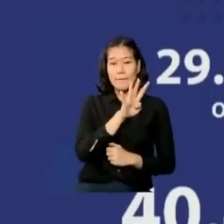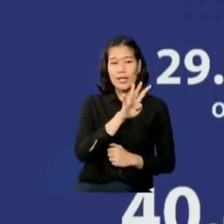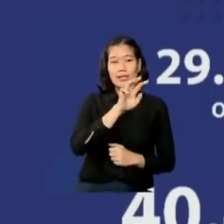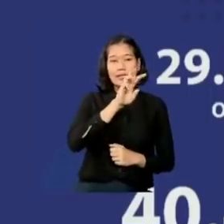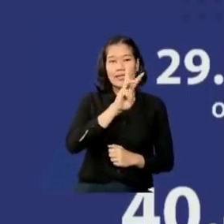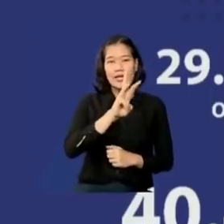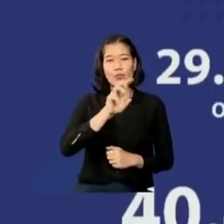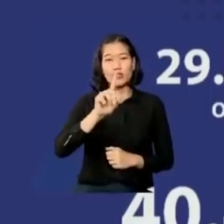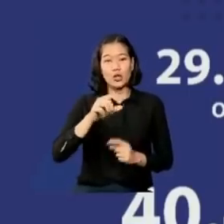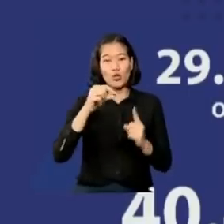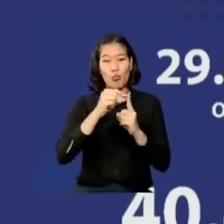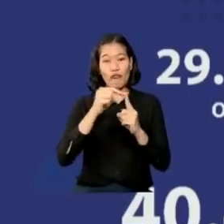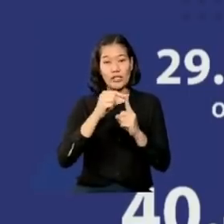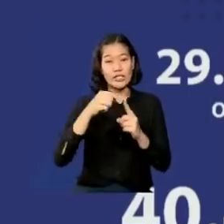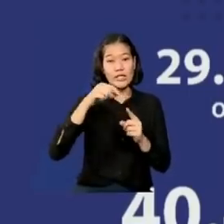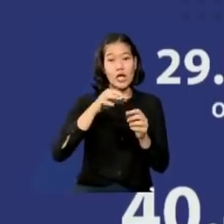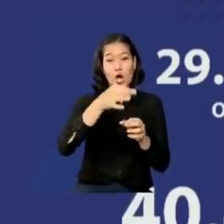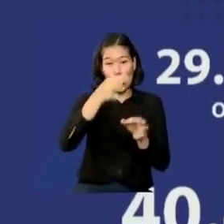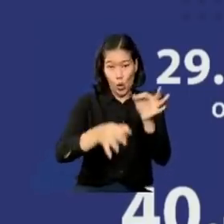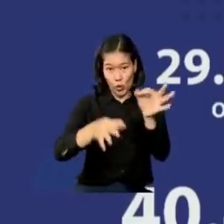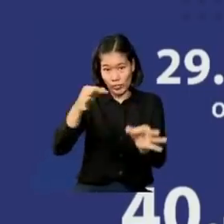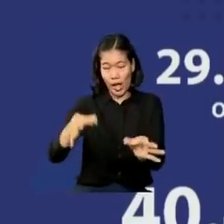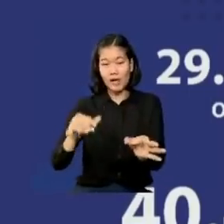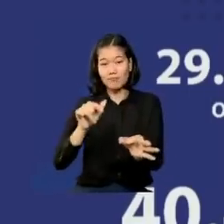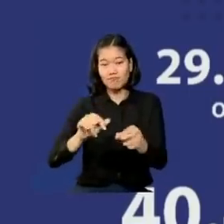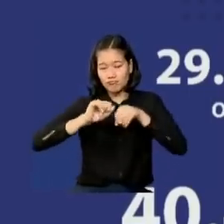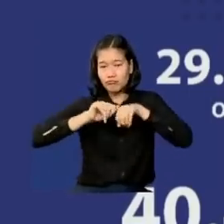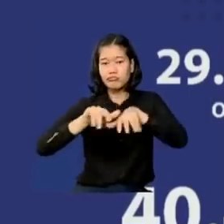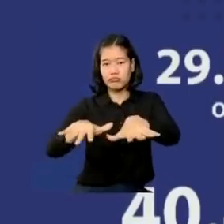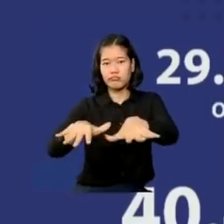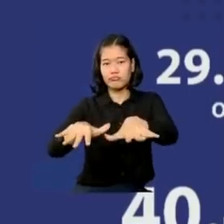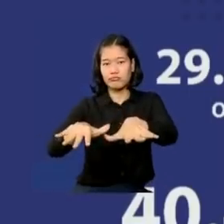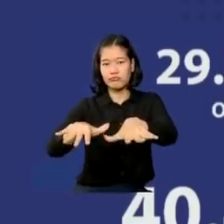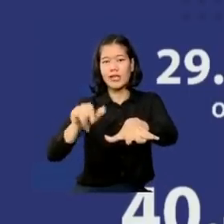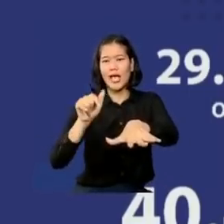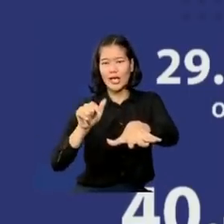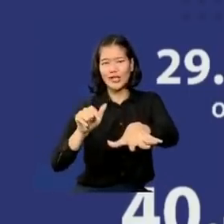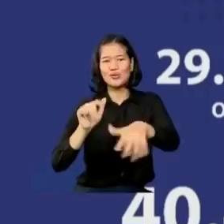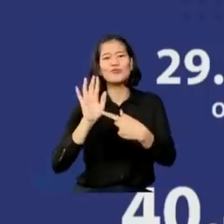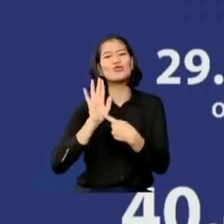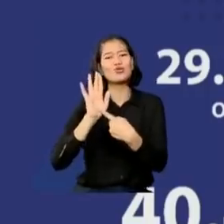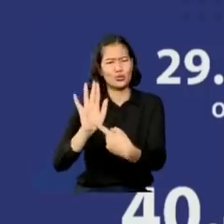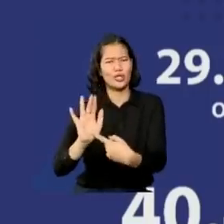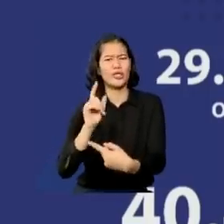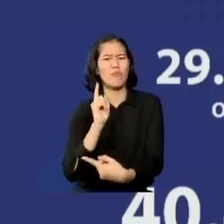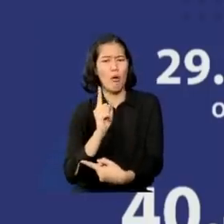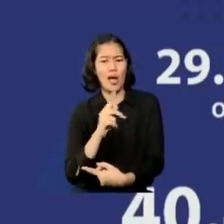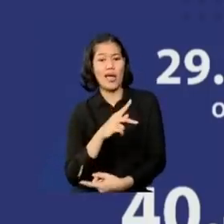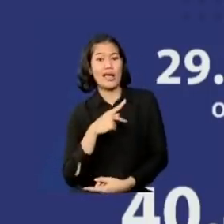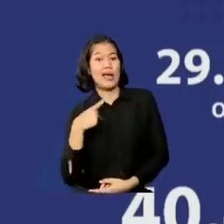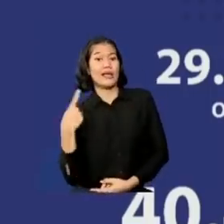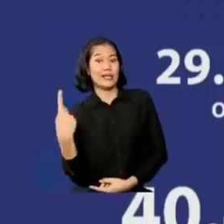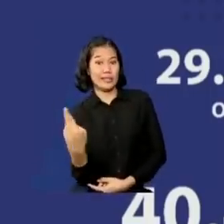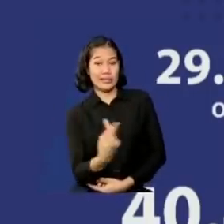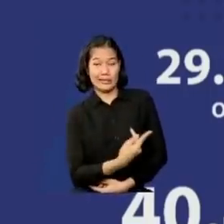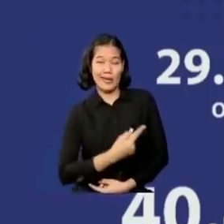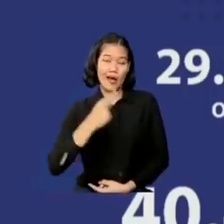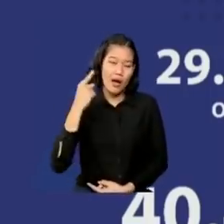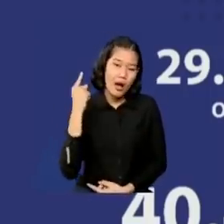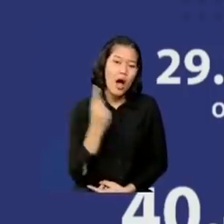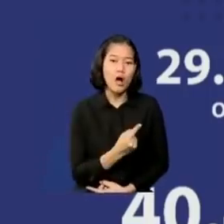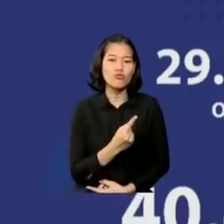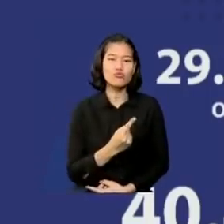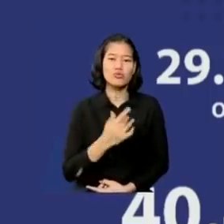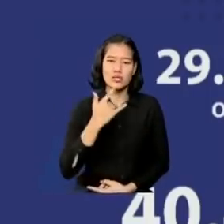431 kabupaten-kota terdampak di 34 provinsi ini adalah gambaran bahwa kita harus